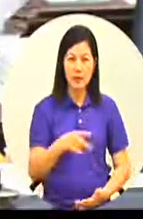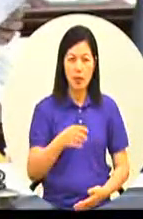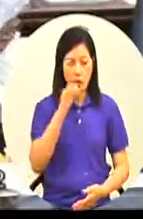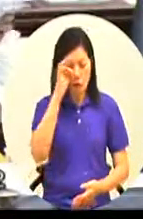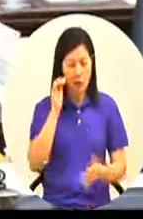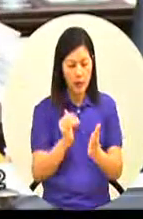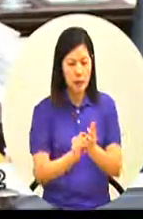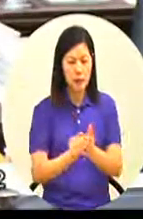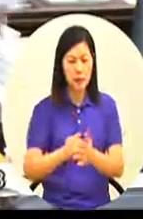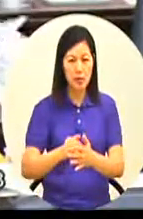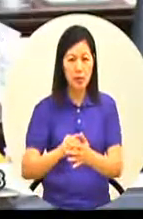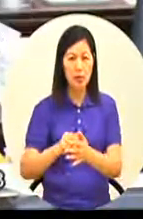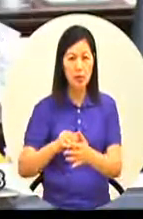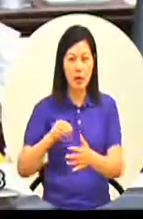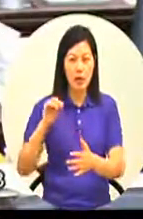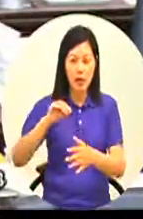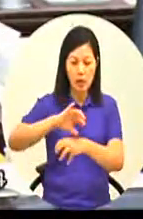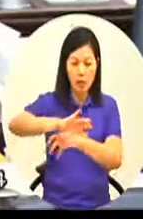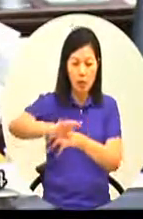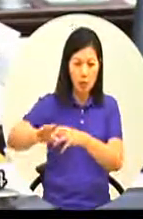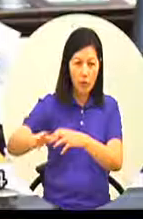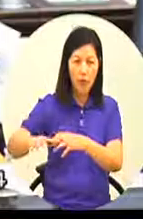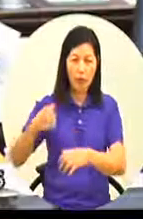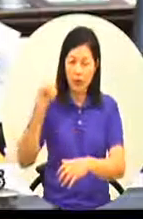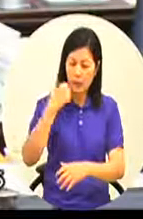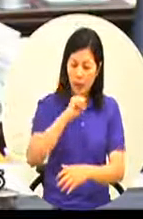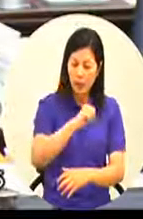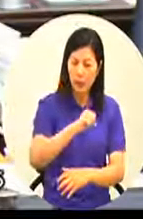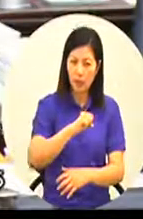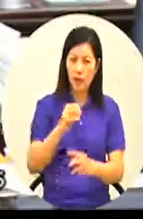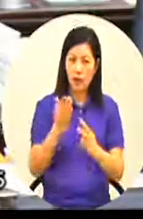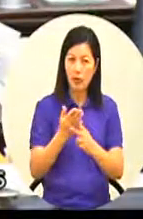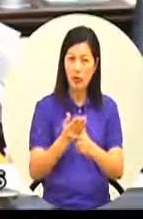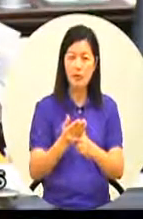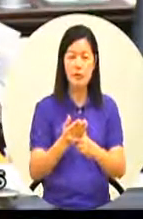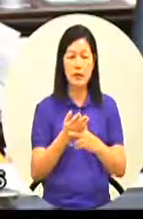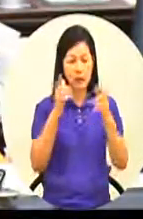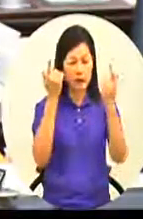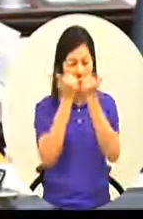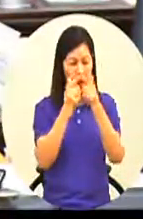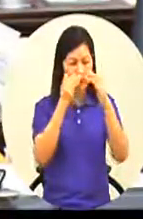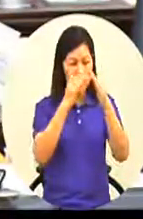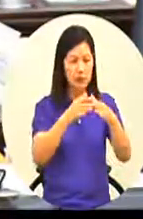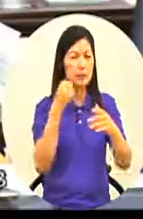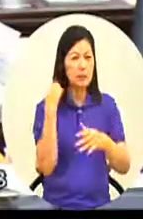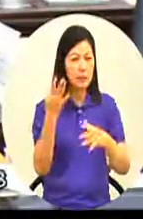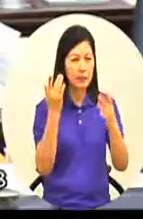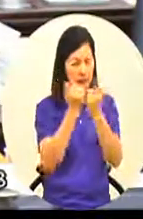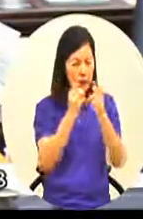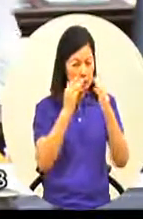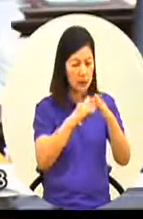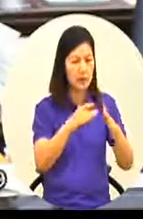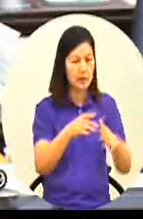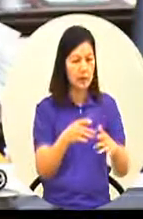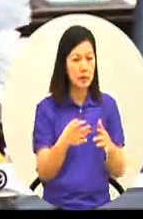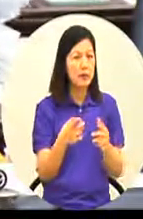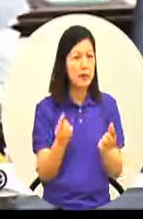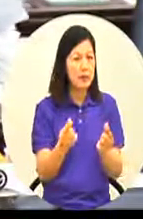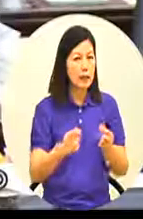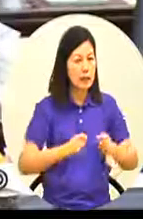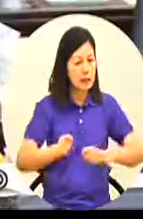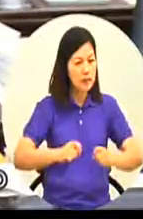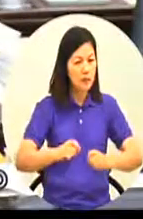世界上也好，或者是台湾，比如说台北市，主委你刚刚提到台北市也好，甚至新北市也好的一些案例来说，它其实都是发生